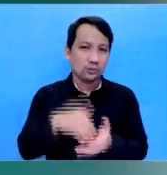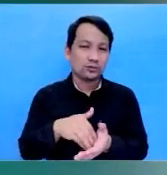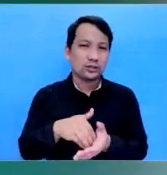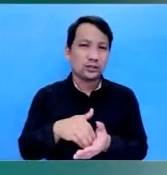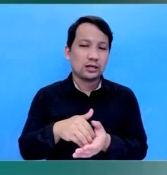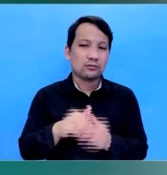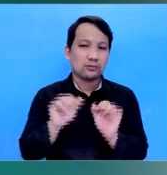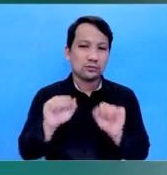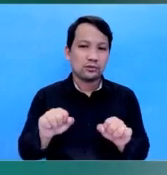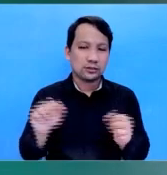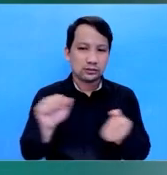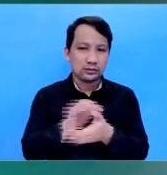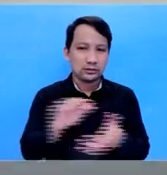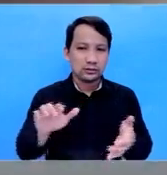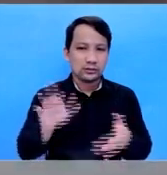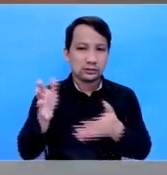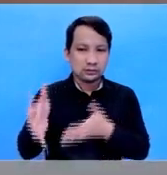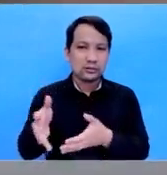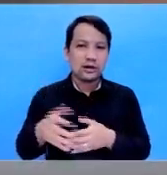ang pinsalang iniwan nito.